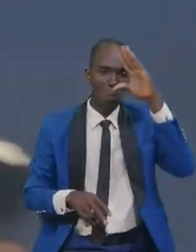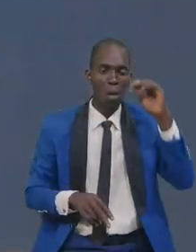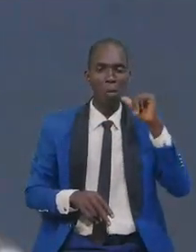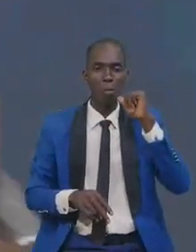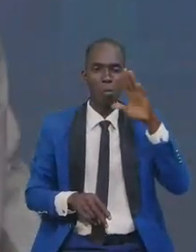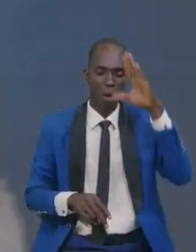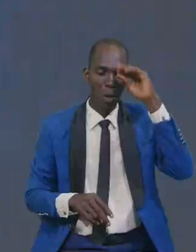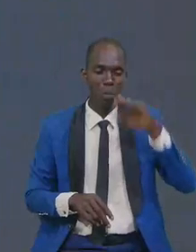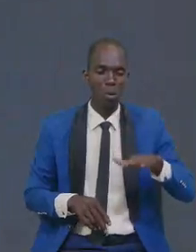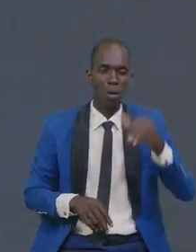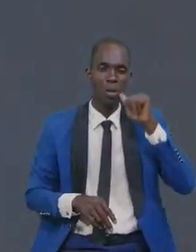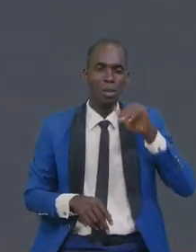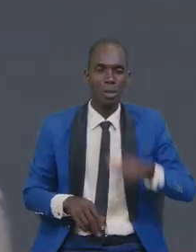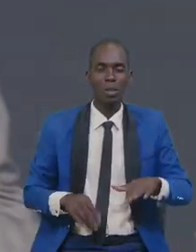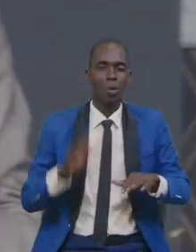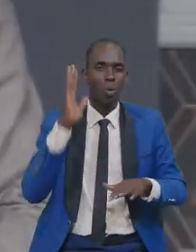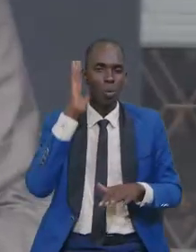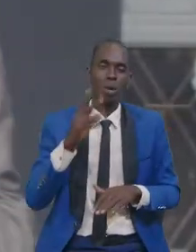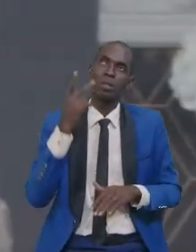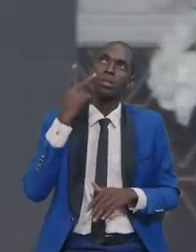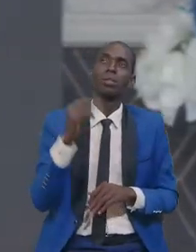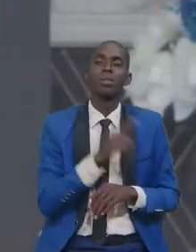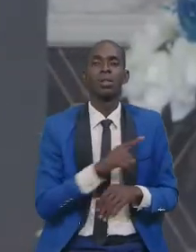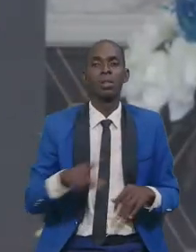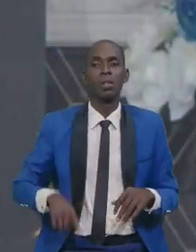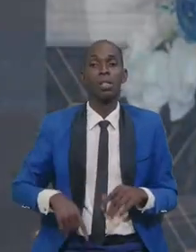femme, ne verra le Seigneur.